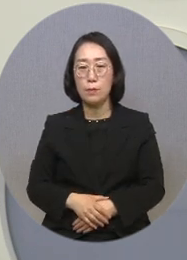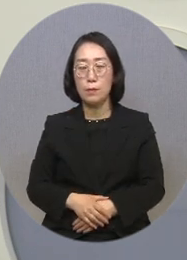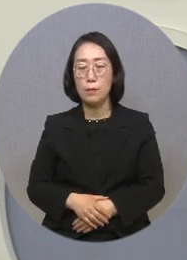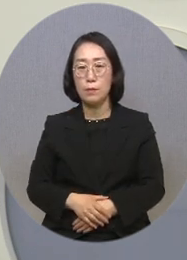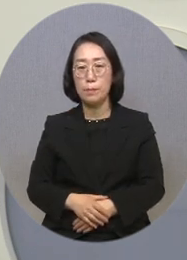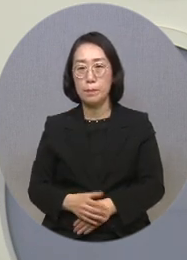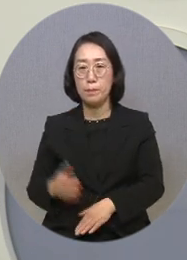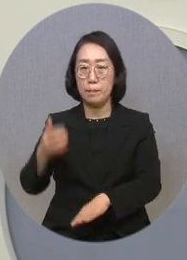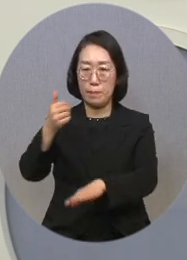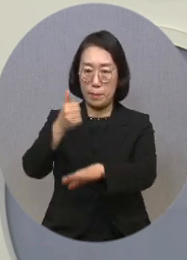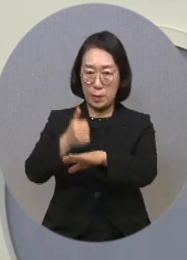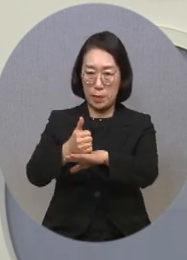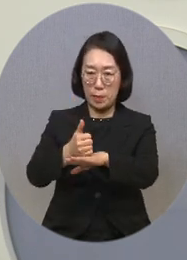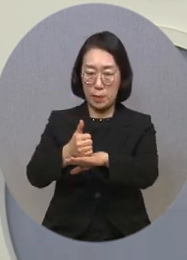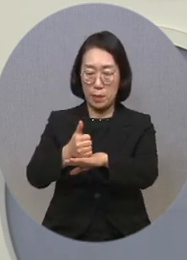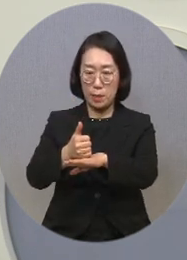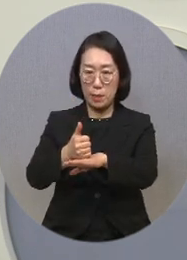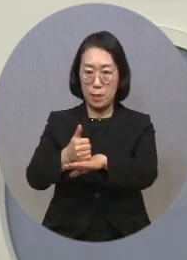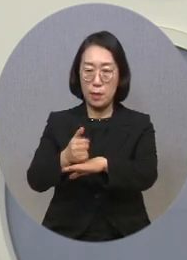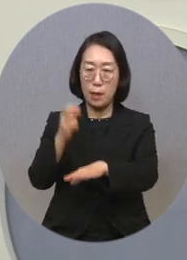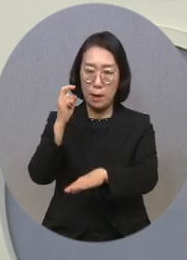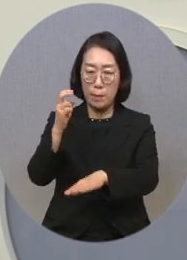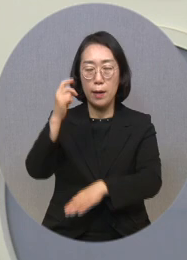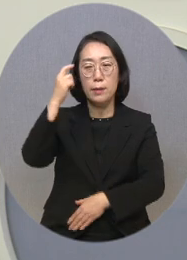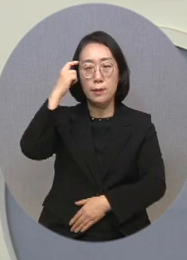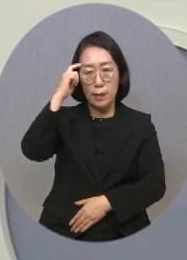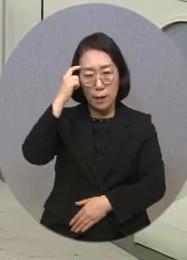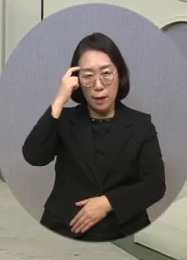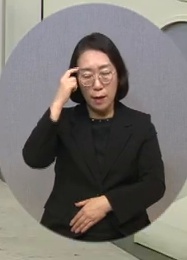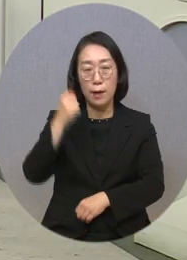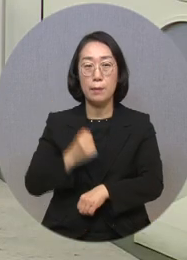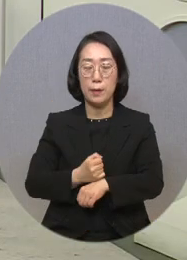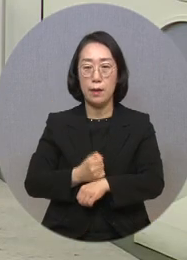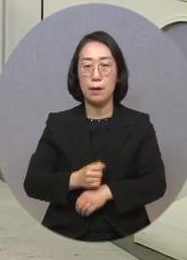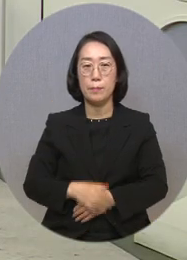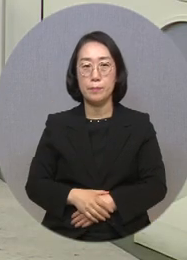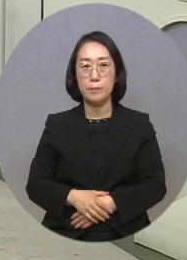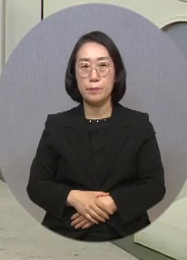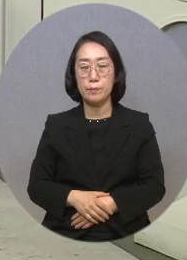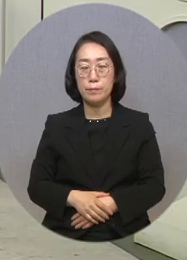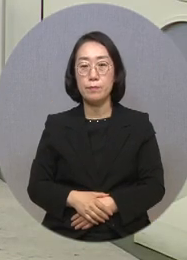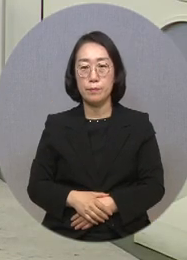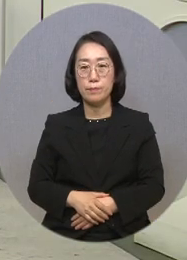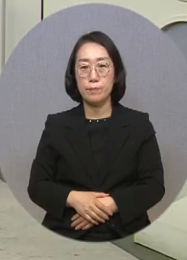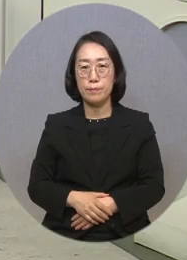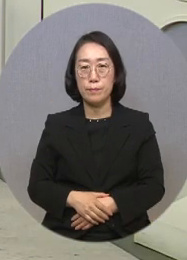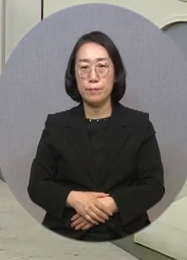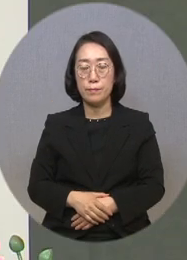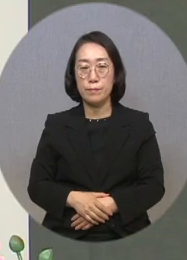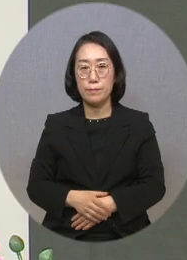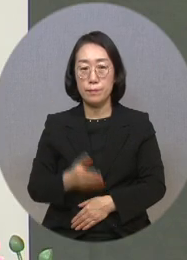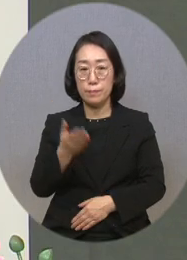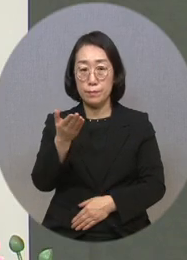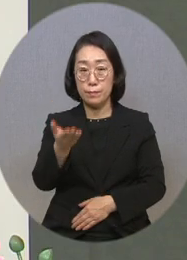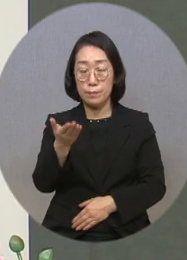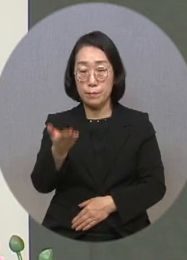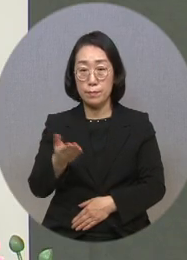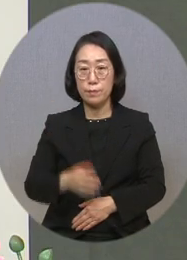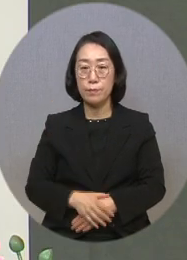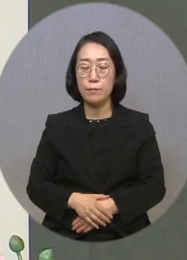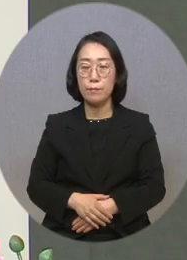오시지 않을까 그런 기운을 가지고 있습니다. 예, 그렇게 보시는군요. 네. 지금